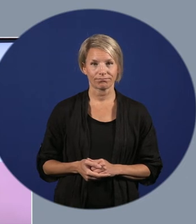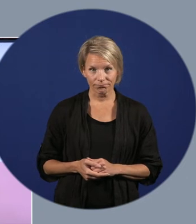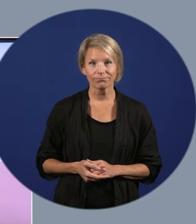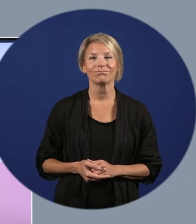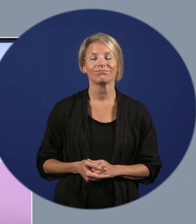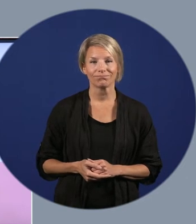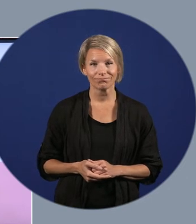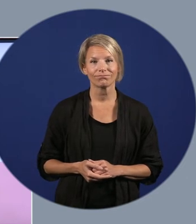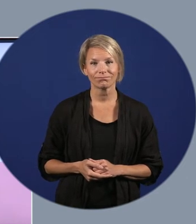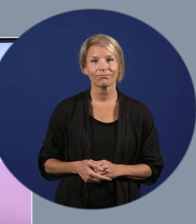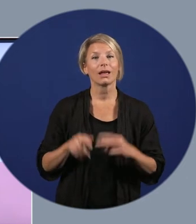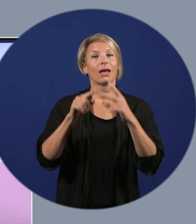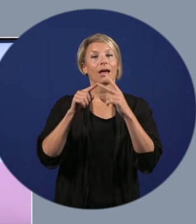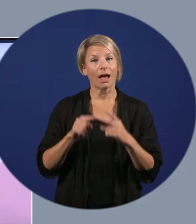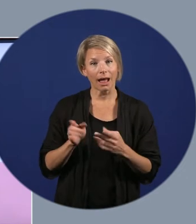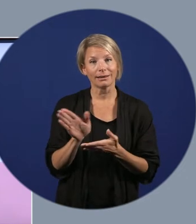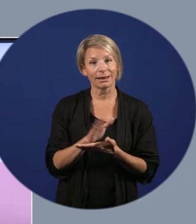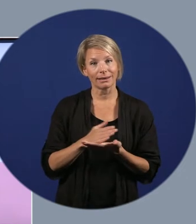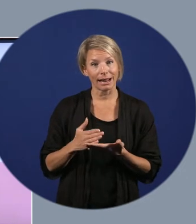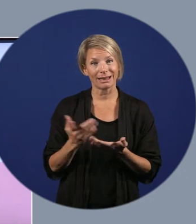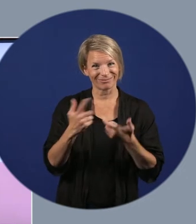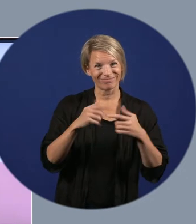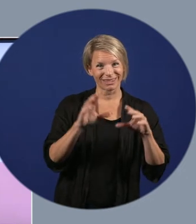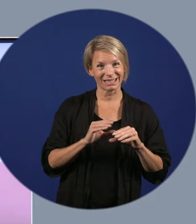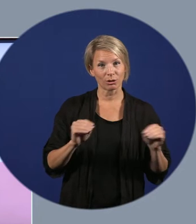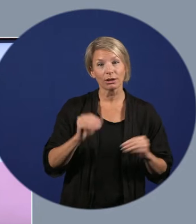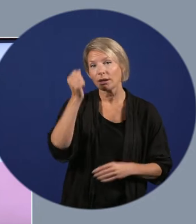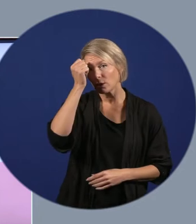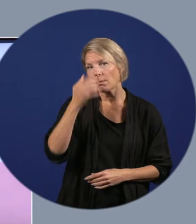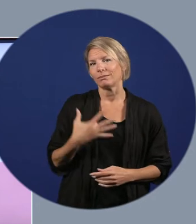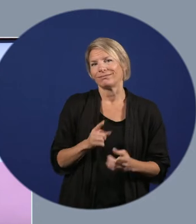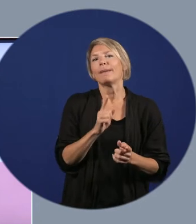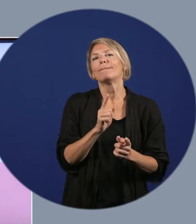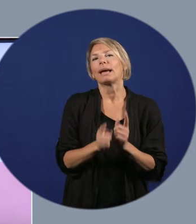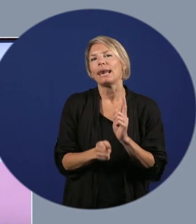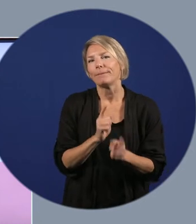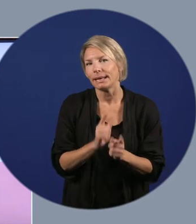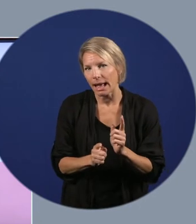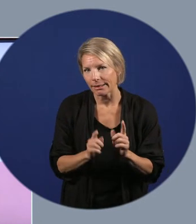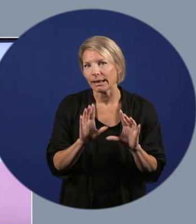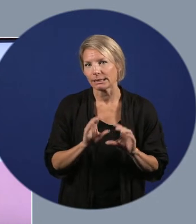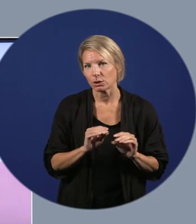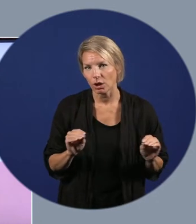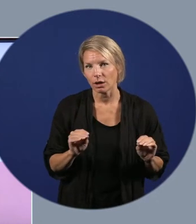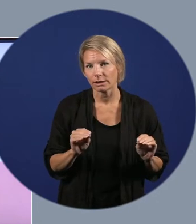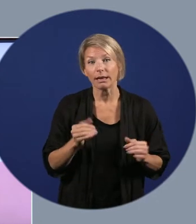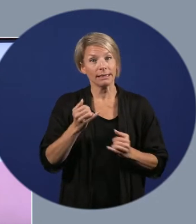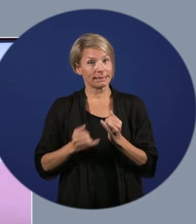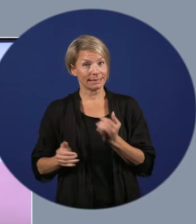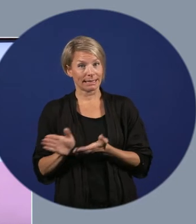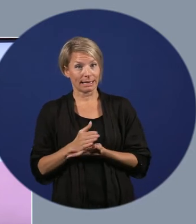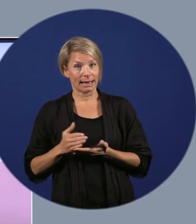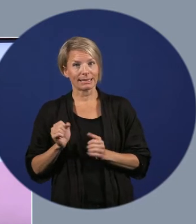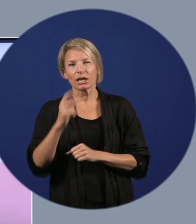Ja, det var då den andra delen av resultatet. Och kom ihåg att det är det preliminära resultatet. Och den sista delen kommer vi